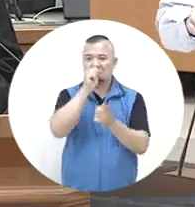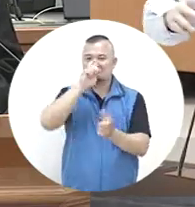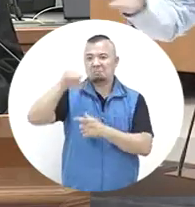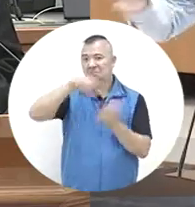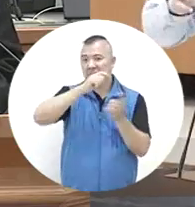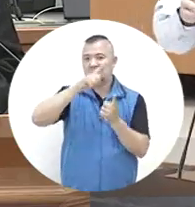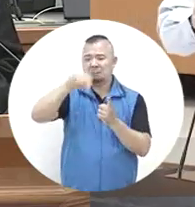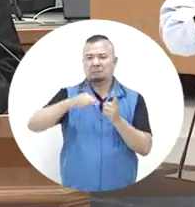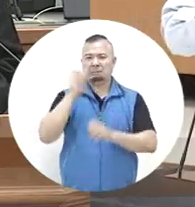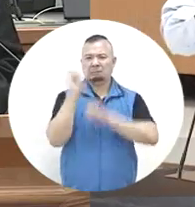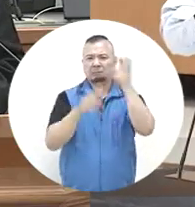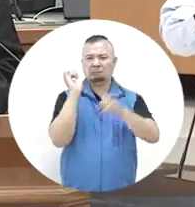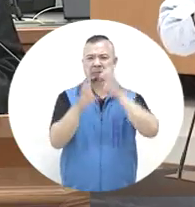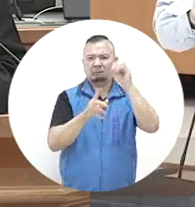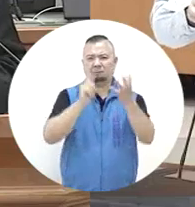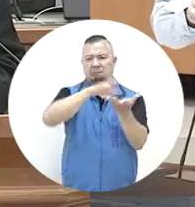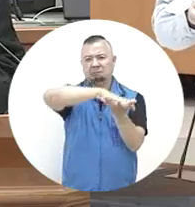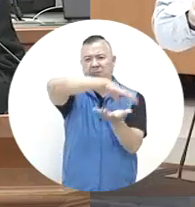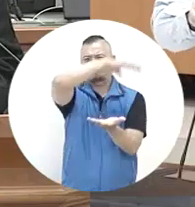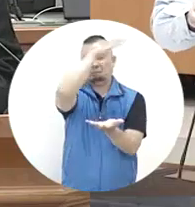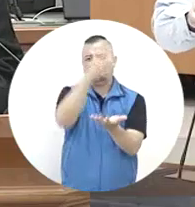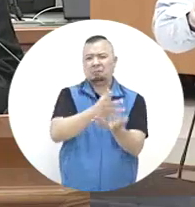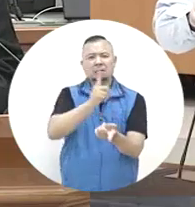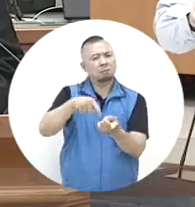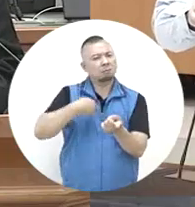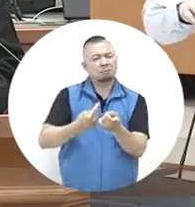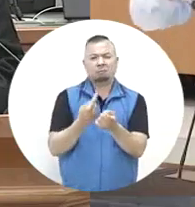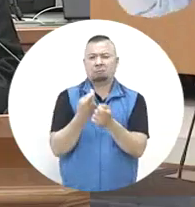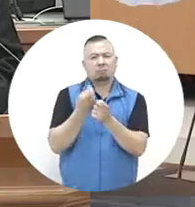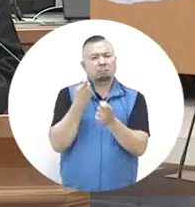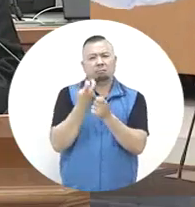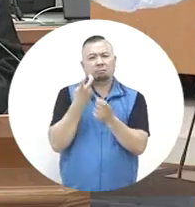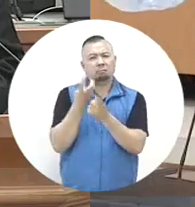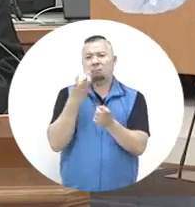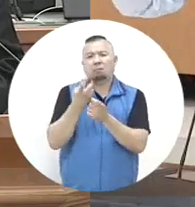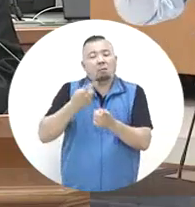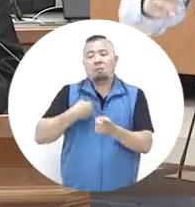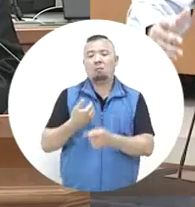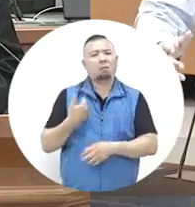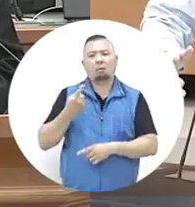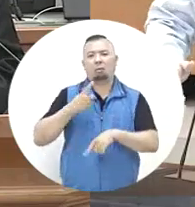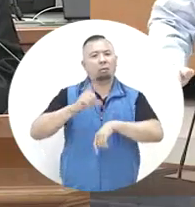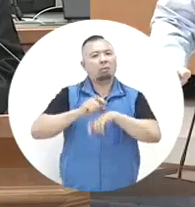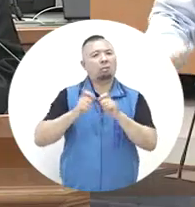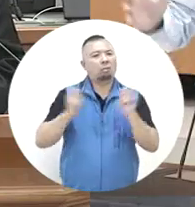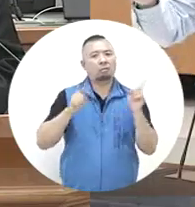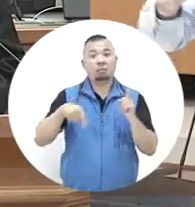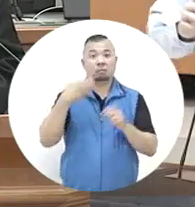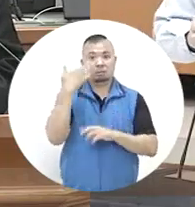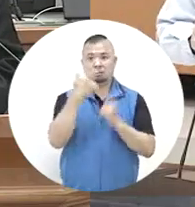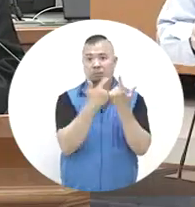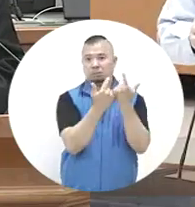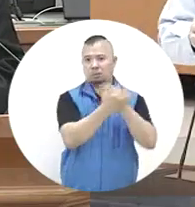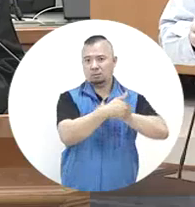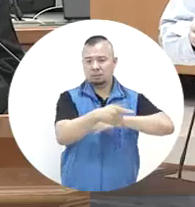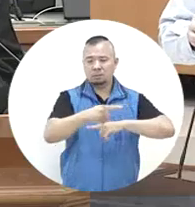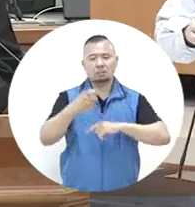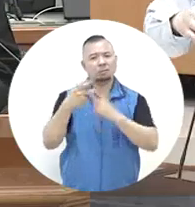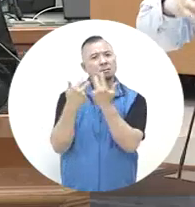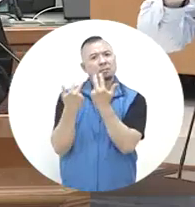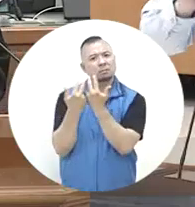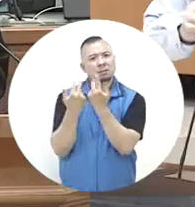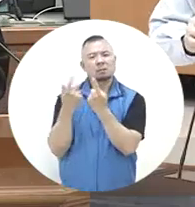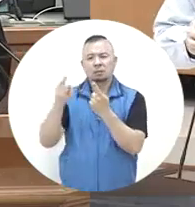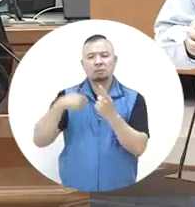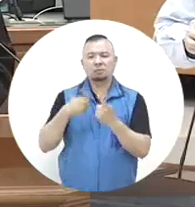年啊，二十几年、三十几年了，我不知道多久了，反正很久了。从台北县到新北市啊，我小时候还认为五股垃圾山这